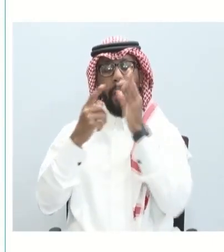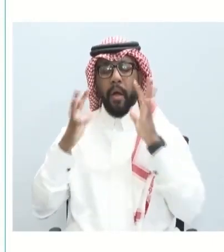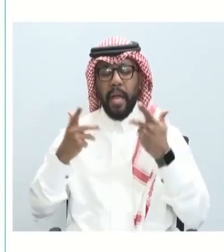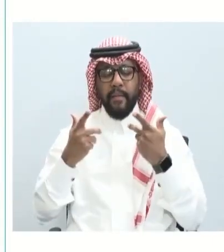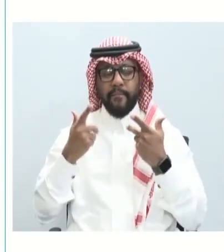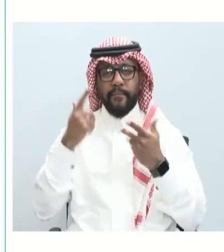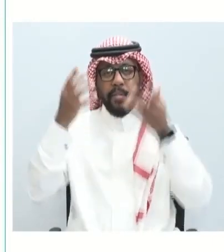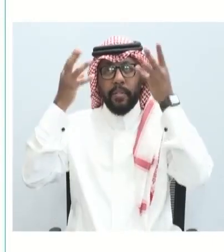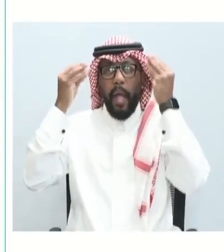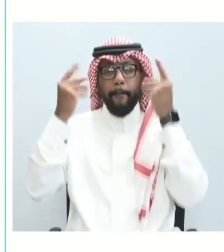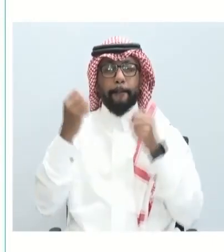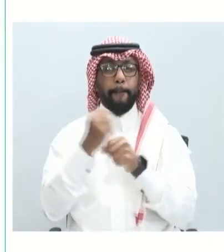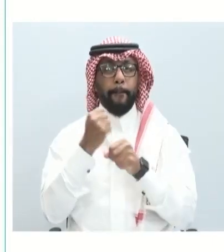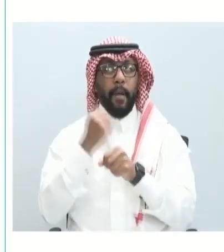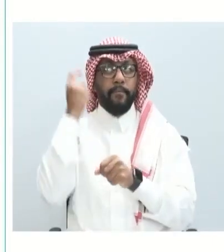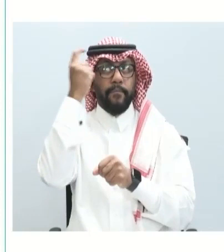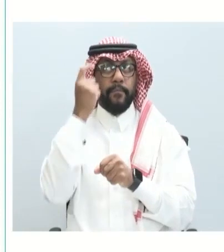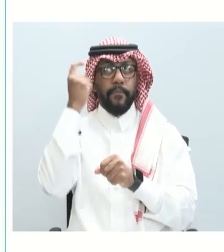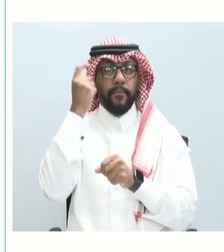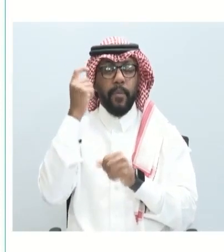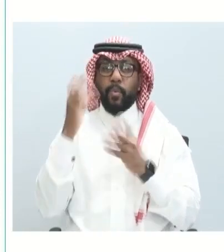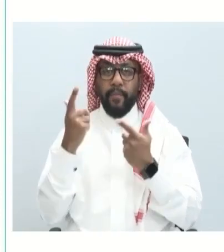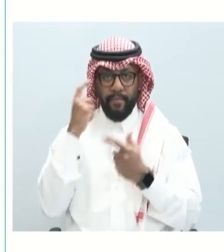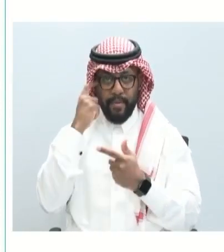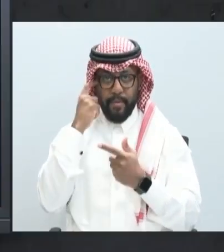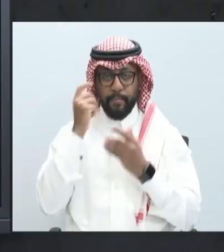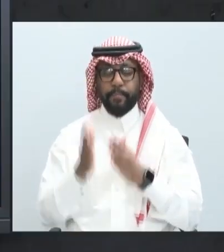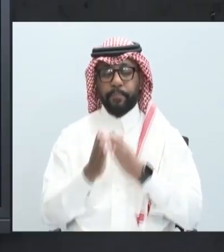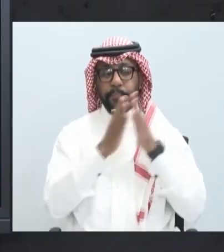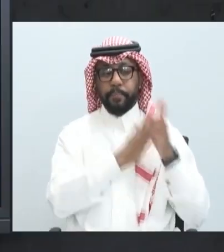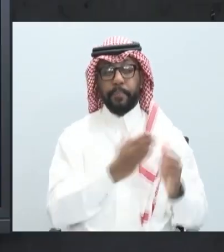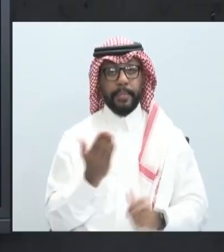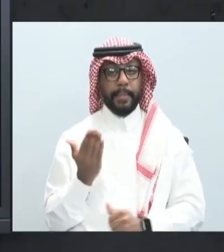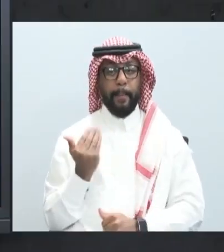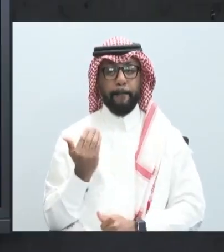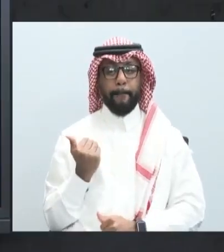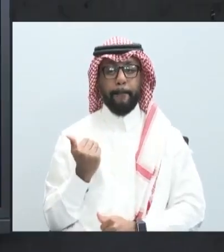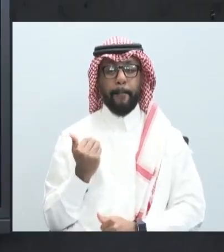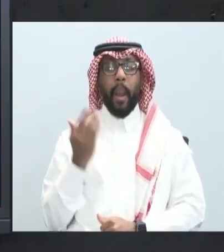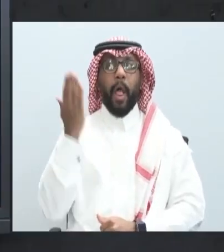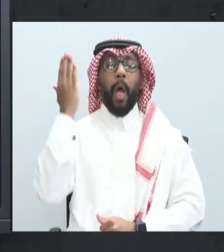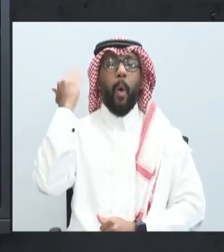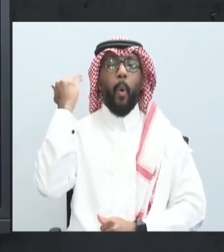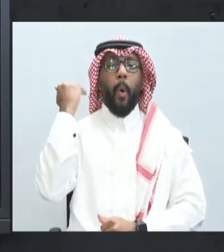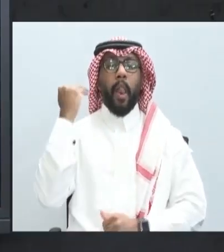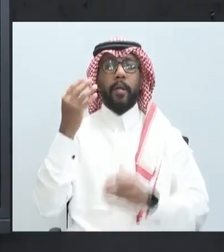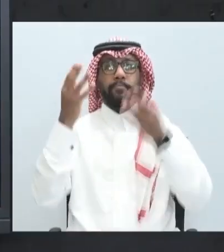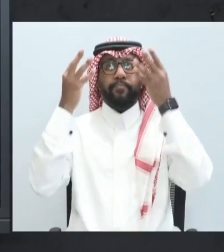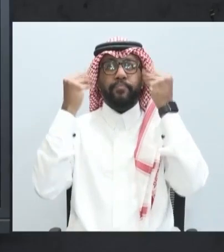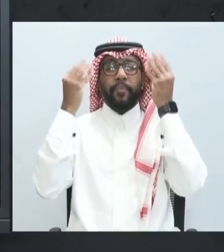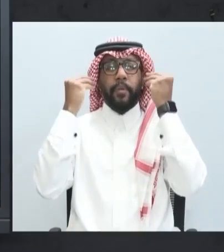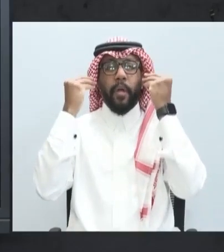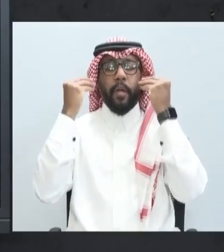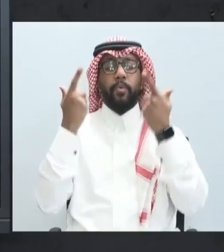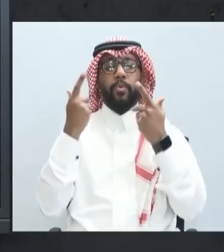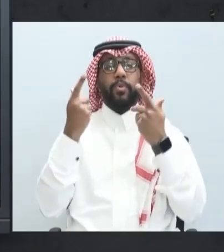قبل ان نبدا درسنا لهذا اليوم دعونا نتذكر ما تعلمناه في الدرس السابق قلنا في